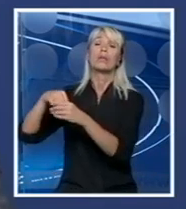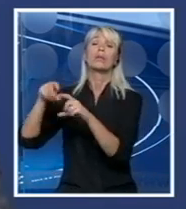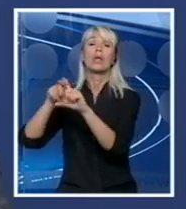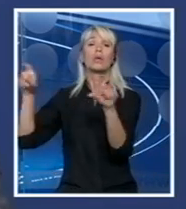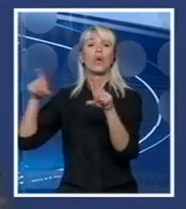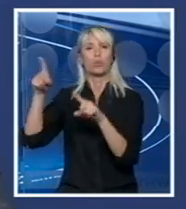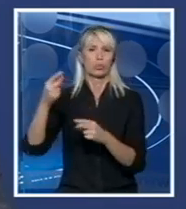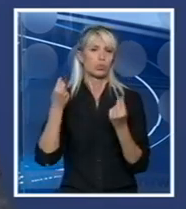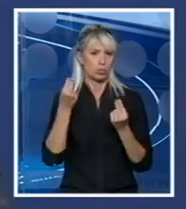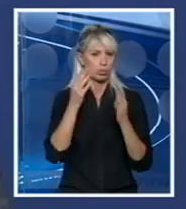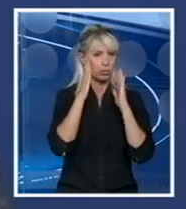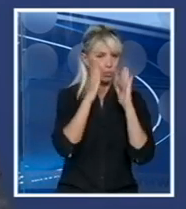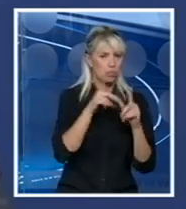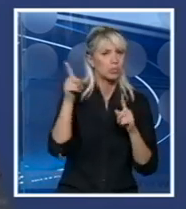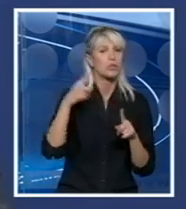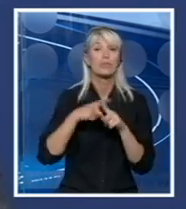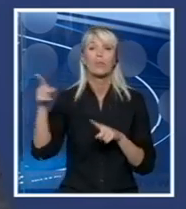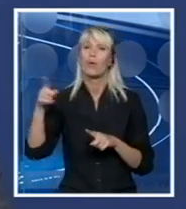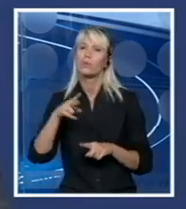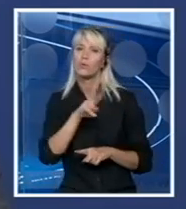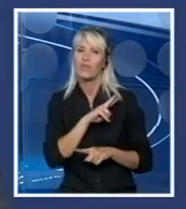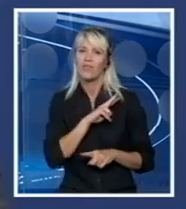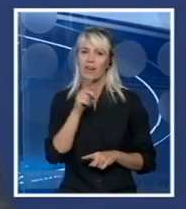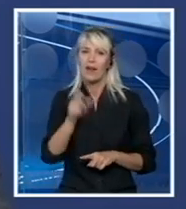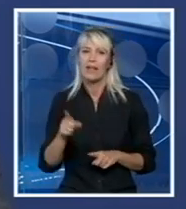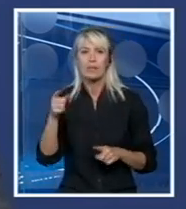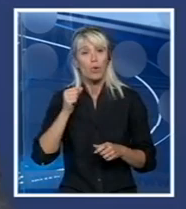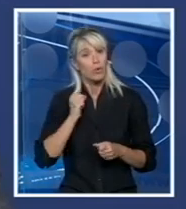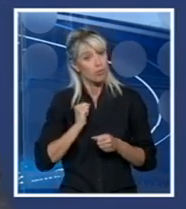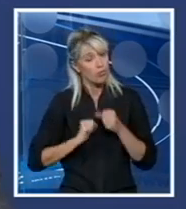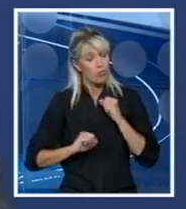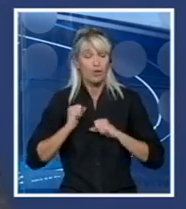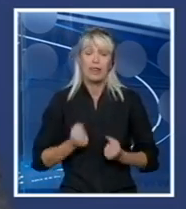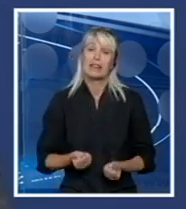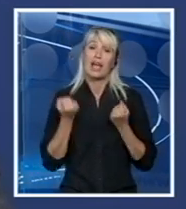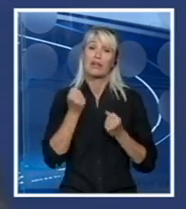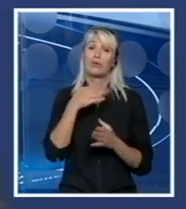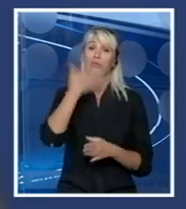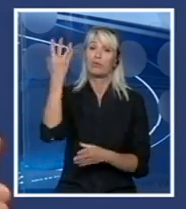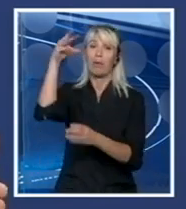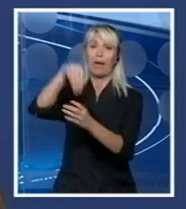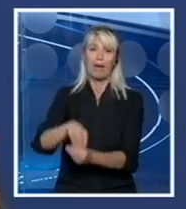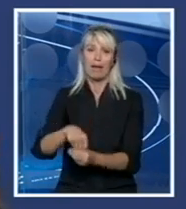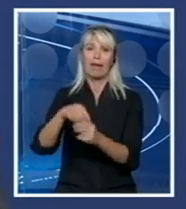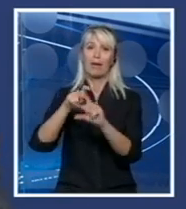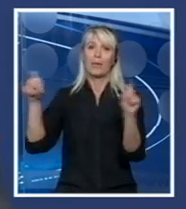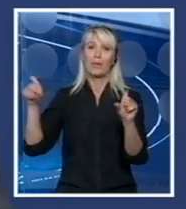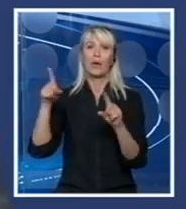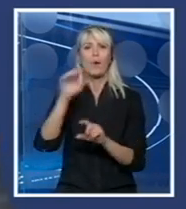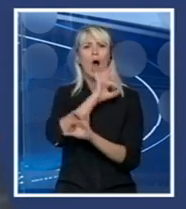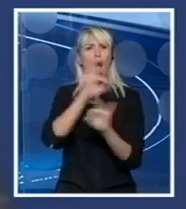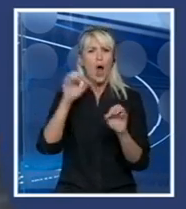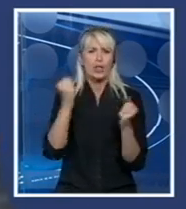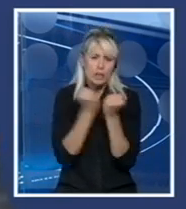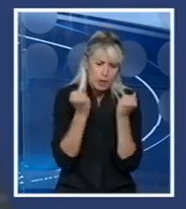vredni, mladi ljudi koji su teškom mukom dobili dom zato što su i slabijeg imovnog stanja, odlično uče i moraju daju ispit za ispitom. I njima je